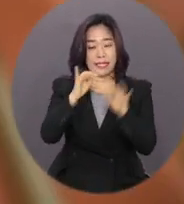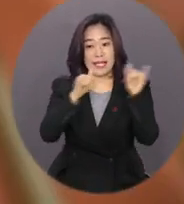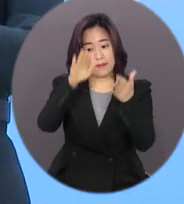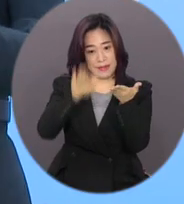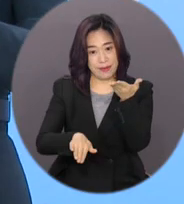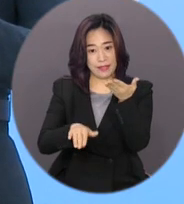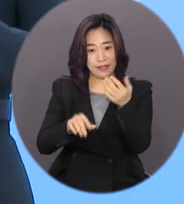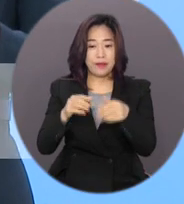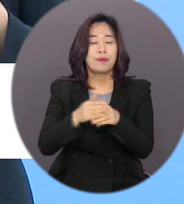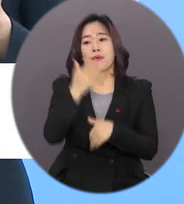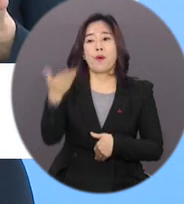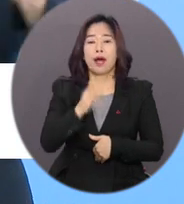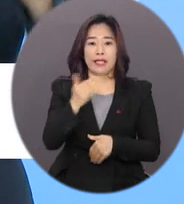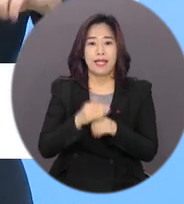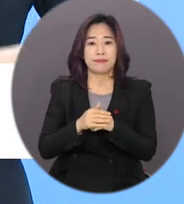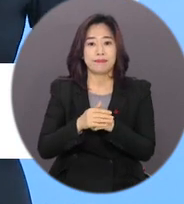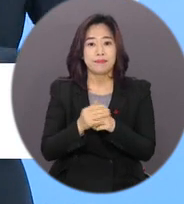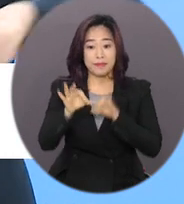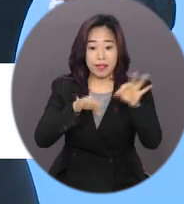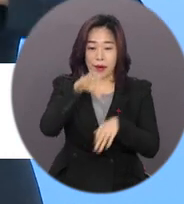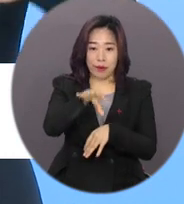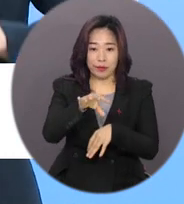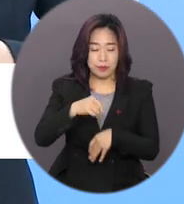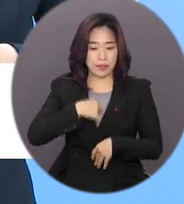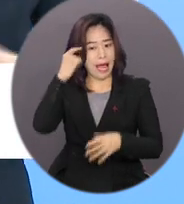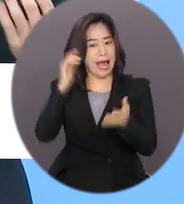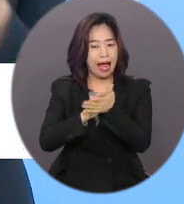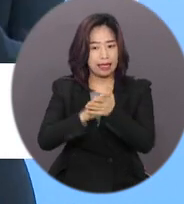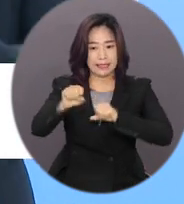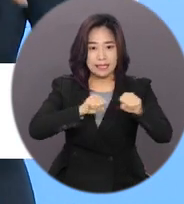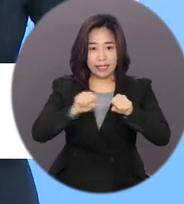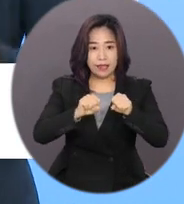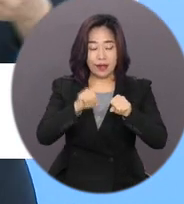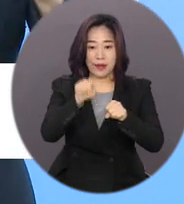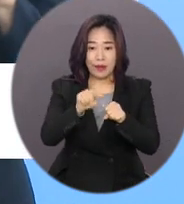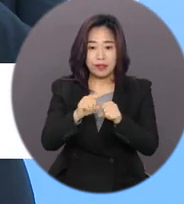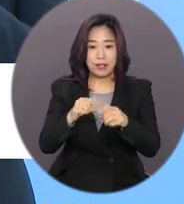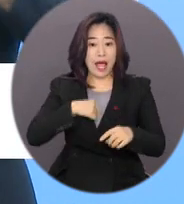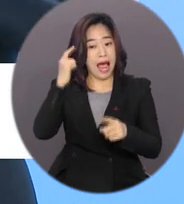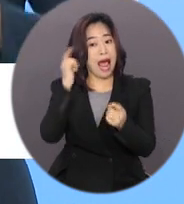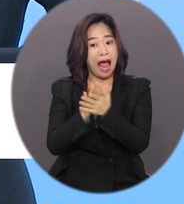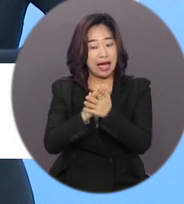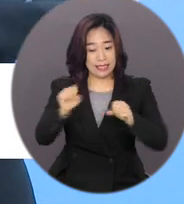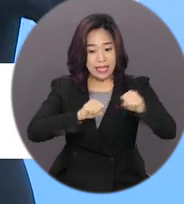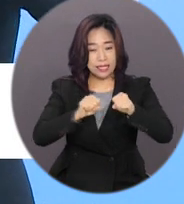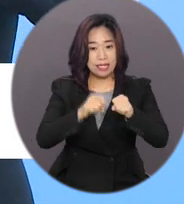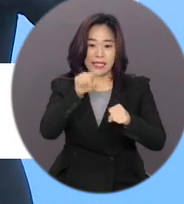완화됐습니다. 영업장이 스스로 실천하고 책임지는 방역으로 전환하기 위한 것임을